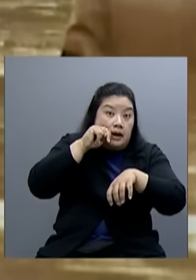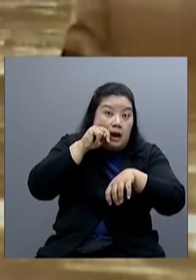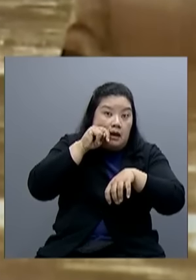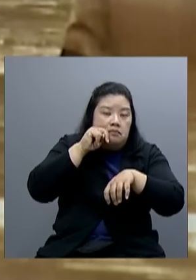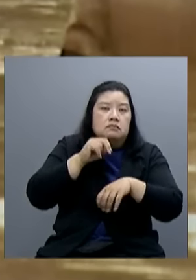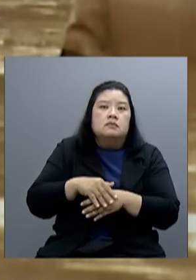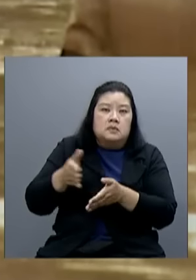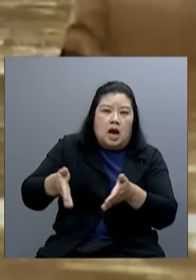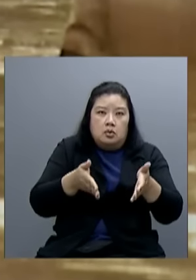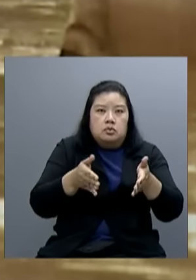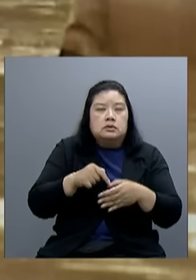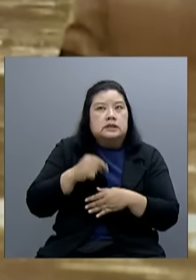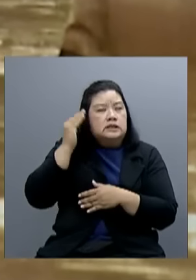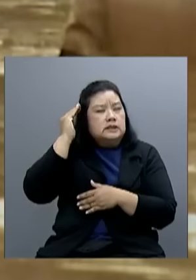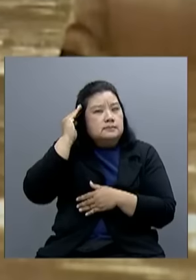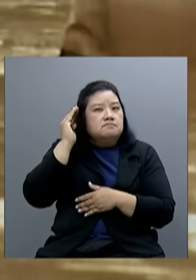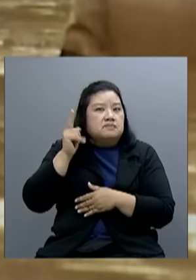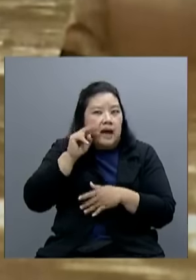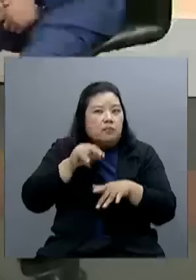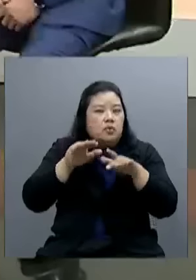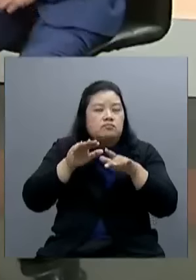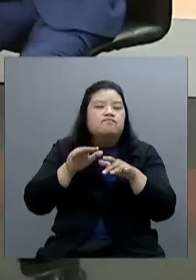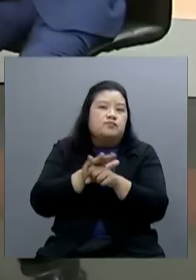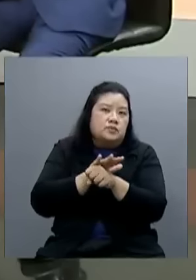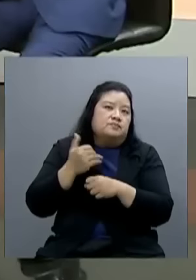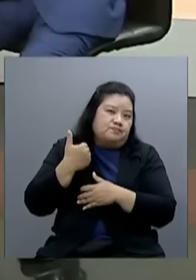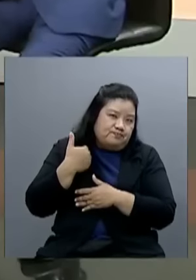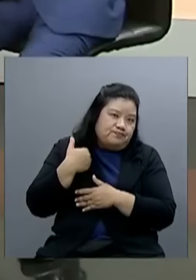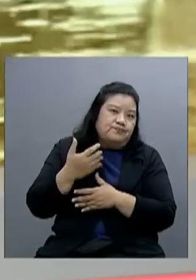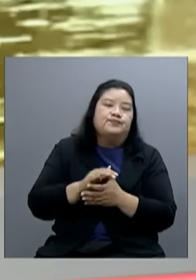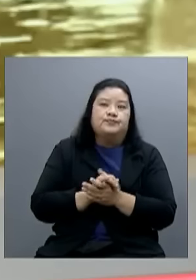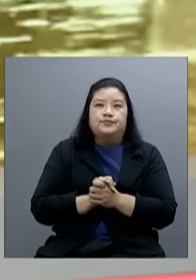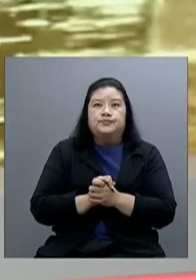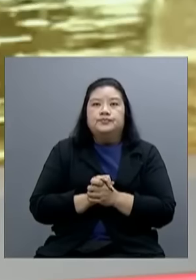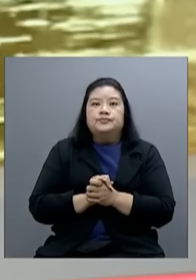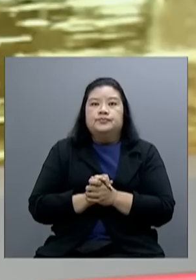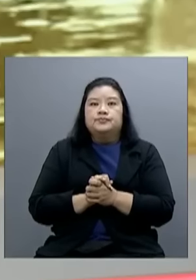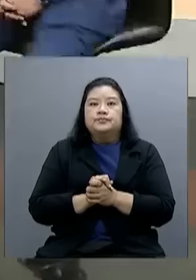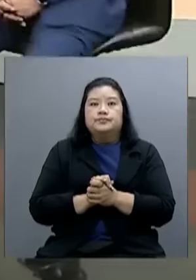ข้างที่จะวางใจได้ระดับหนึ่งวันนี้ขอบพระคุณผอ.มากค่ะ ครับ ขอบค ุ ณมากค่ะ